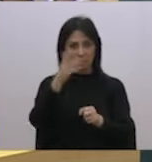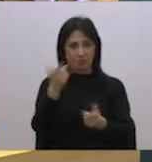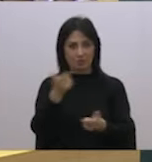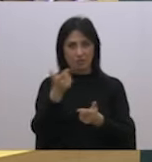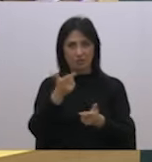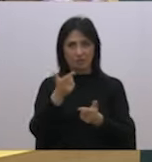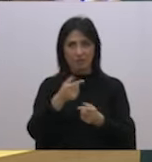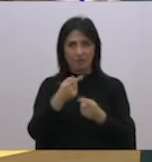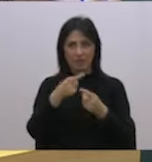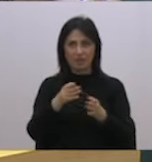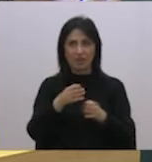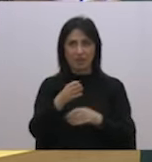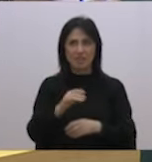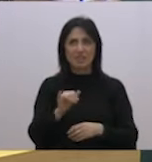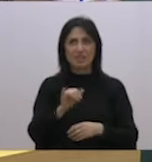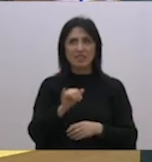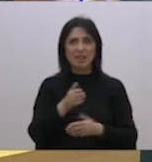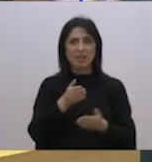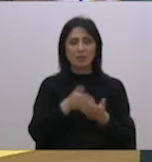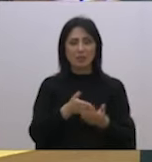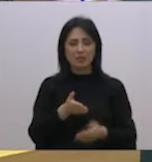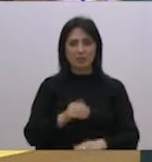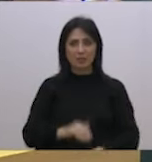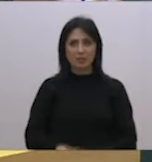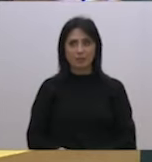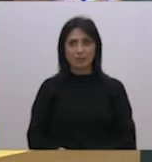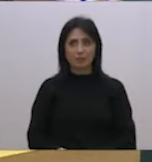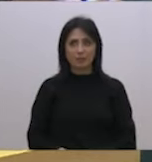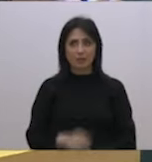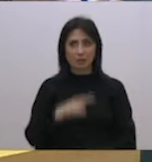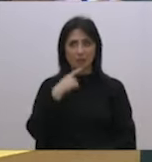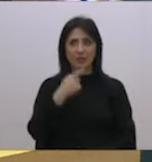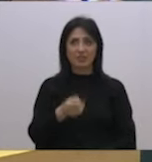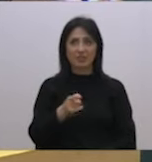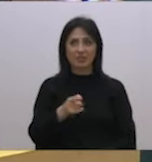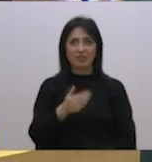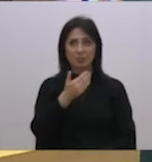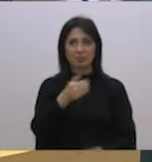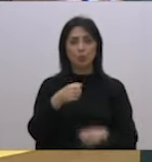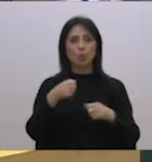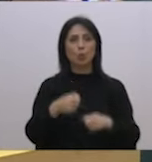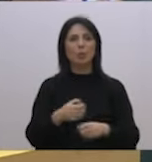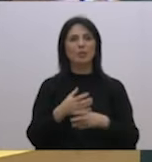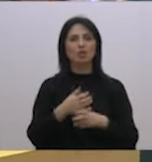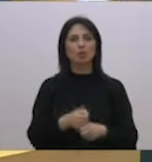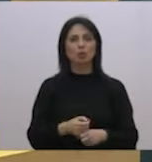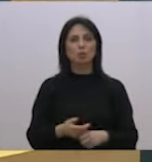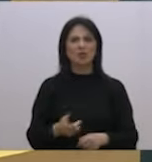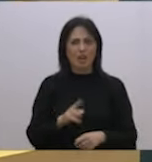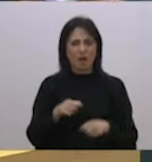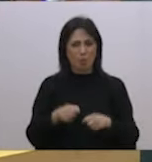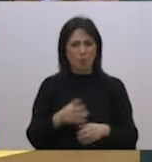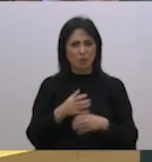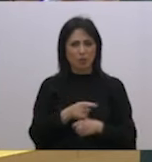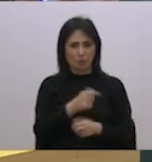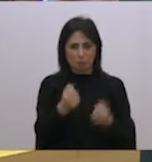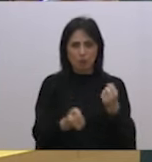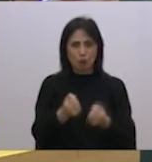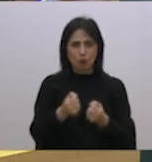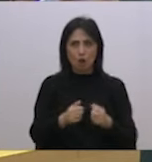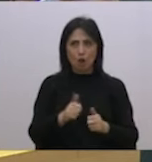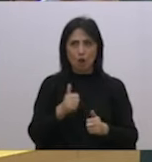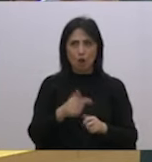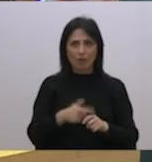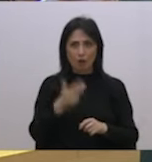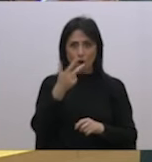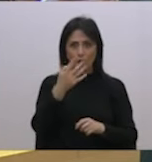fizle, sodam de unde am iudit. E la metru, iar rog, misi u plebi și se zgudva. Rea u plebi, si, ormuz da sami ca